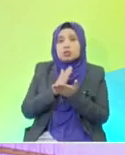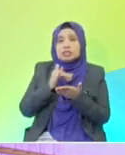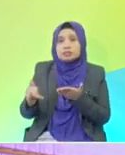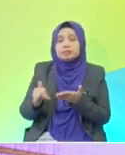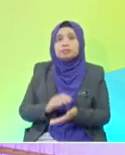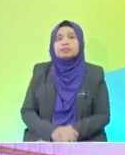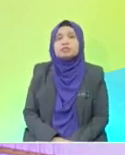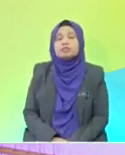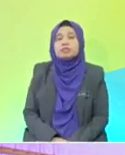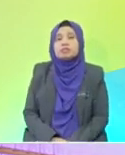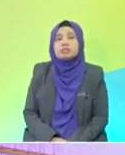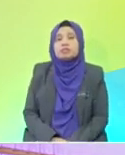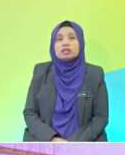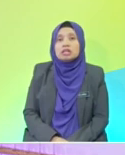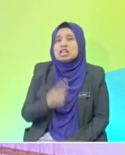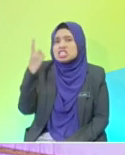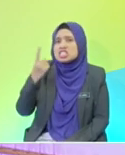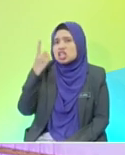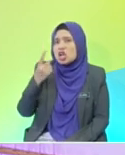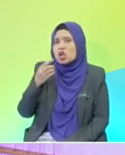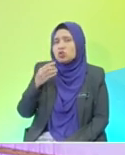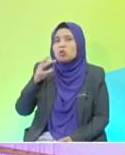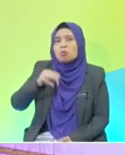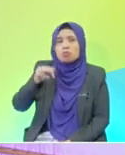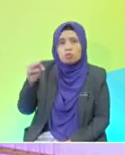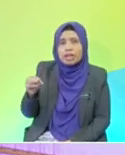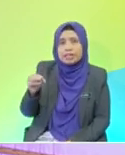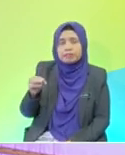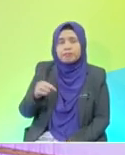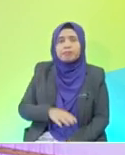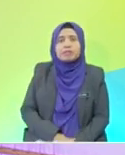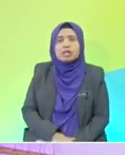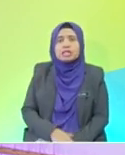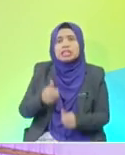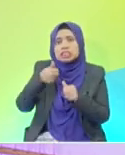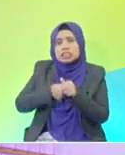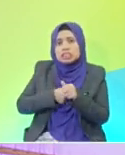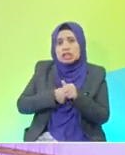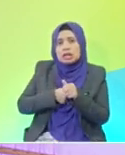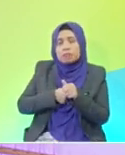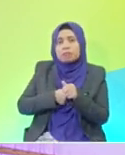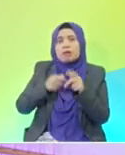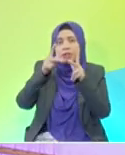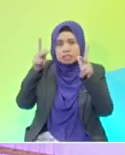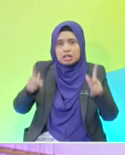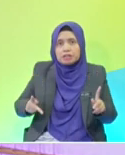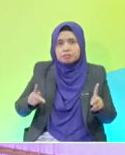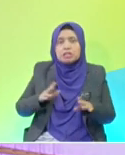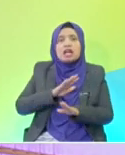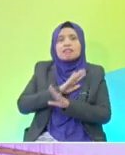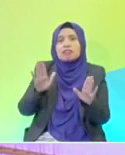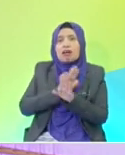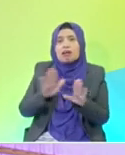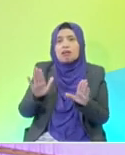ini selalu ya calon-calon ataupun murid-murid setiap kali pemeriksaan tidak